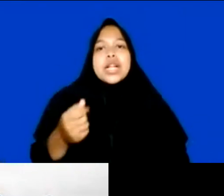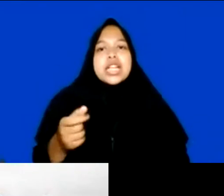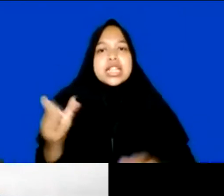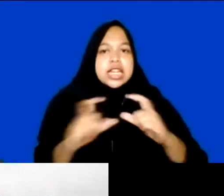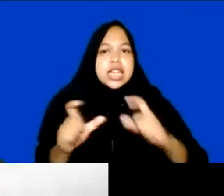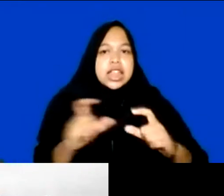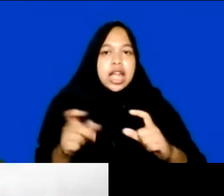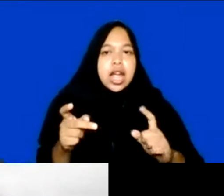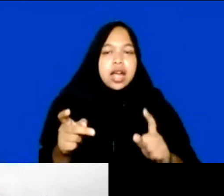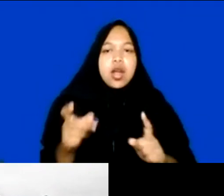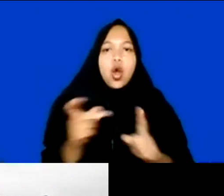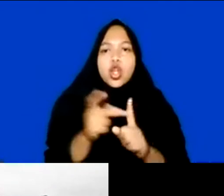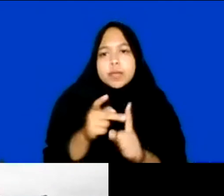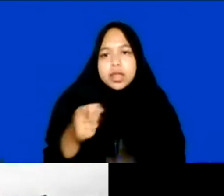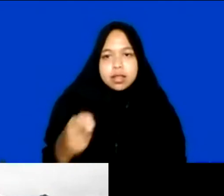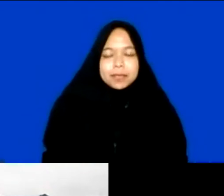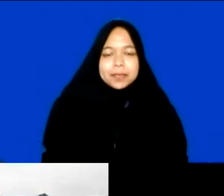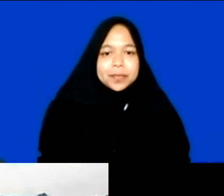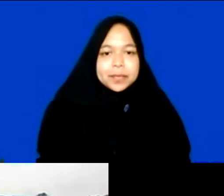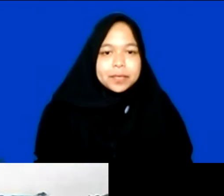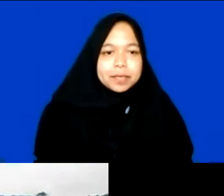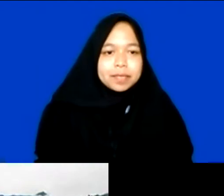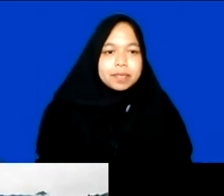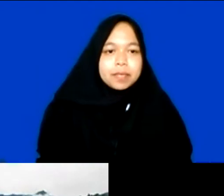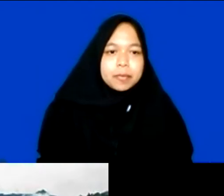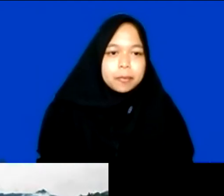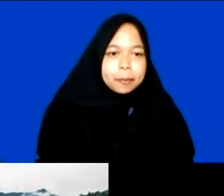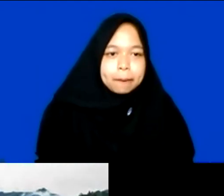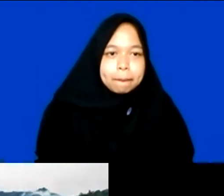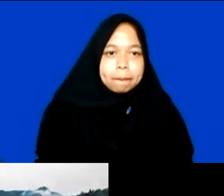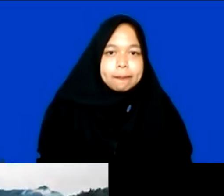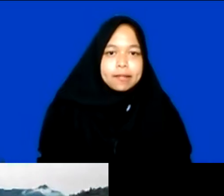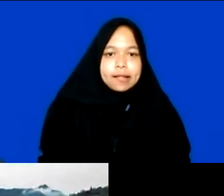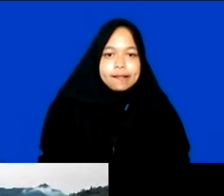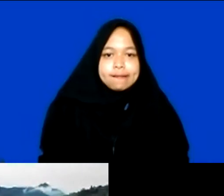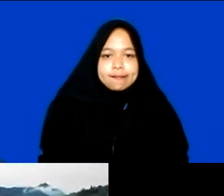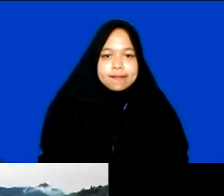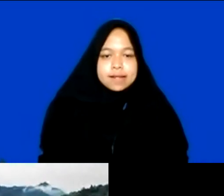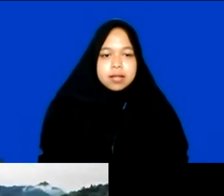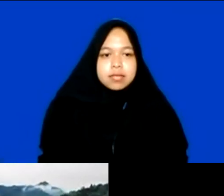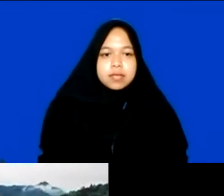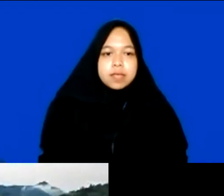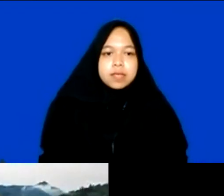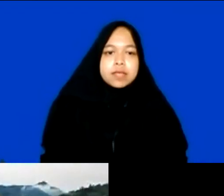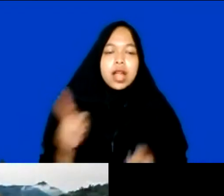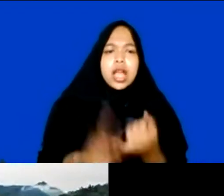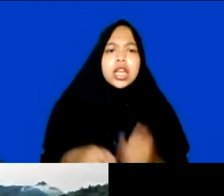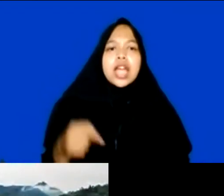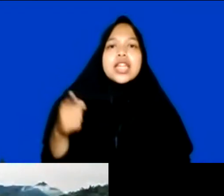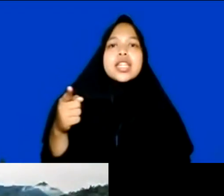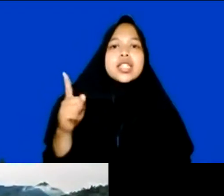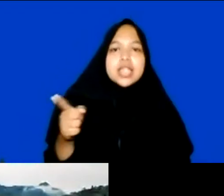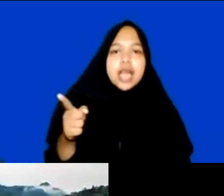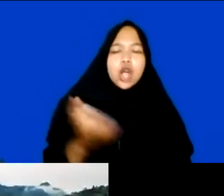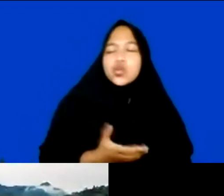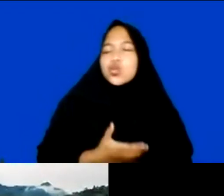nilai, dia lebih dah dari sekedar barang gitu loh. Nah di situ akhirnya dia kan punya timbul kecintaan gitu kan